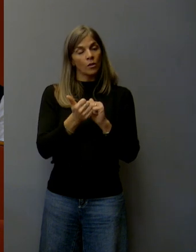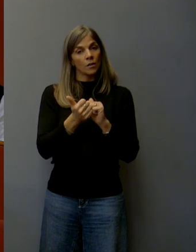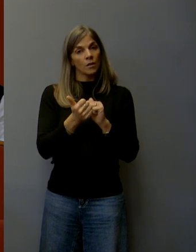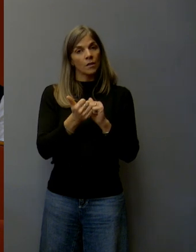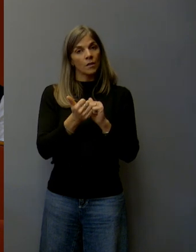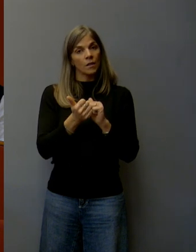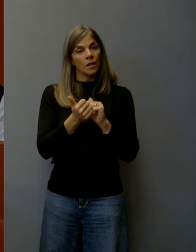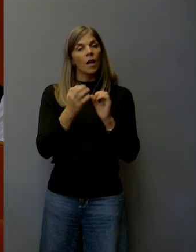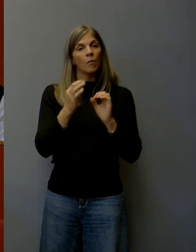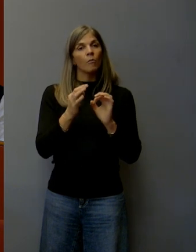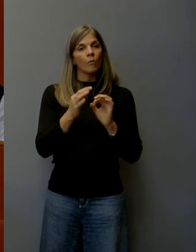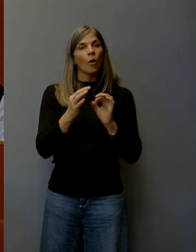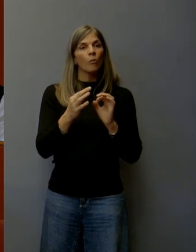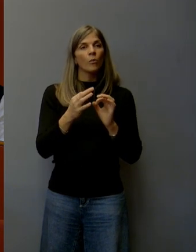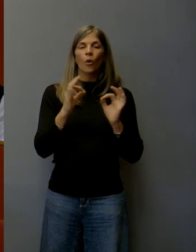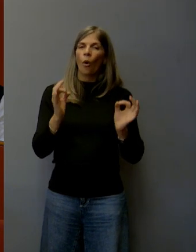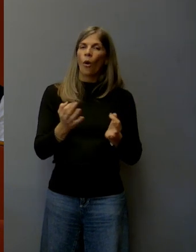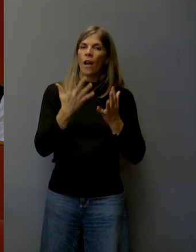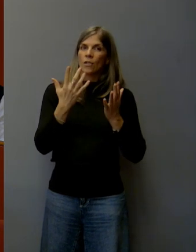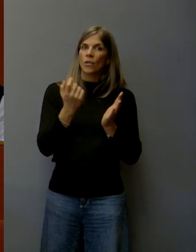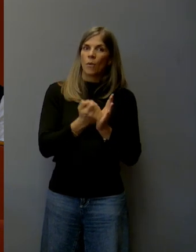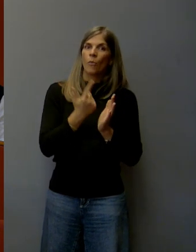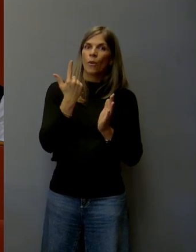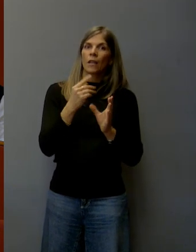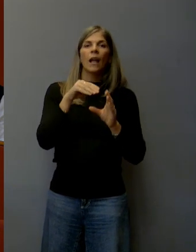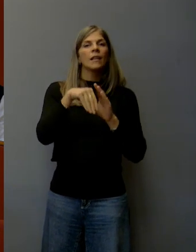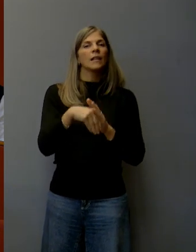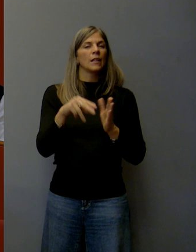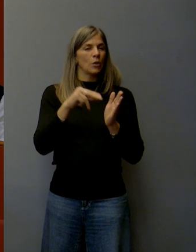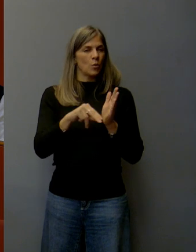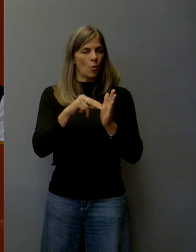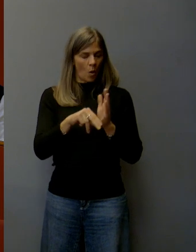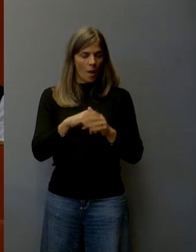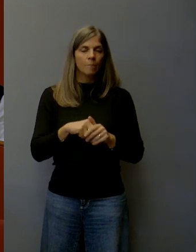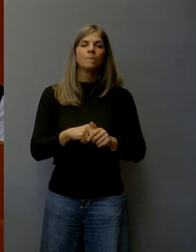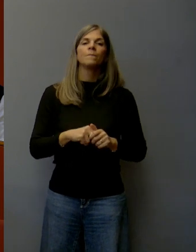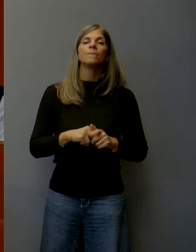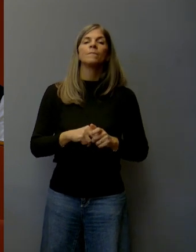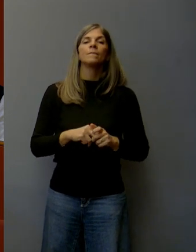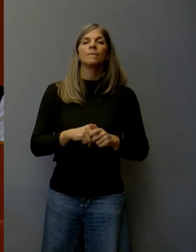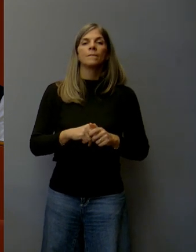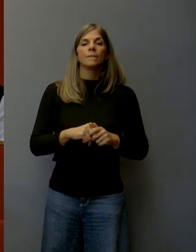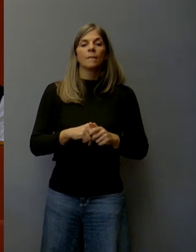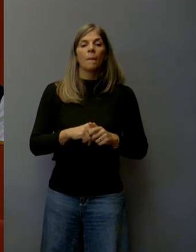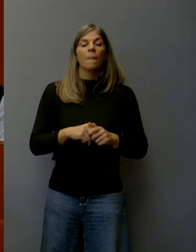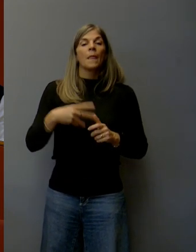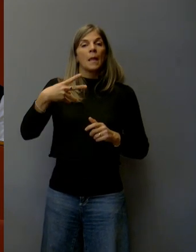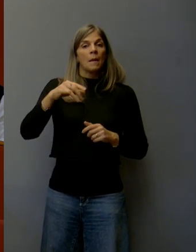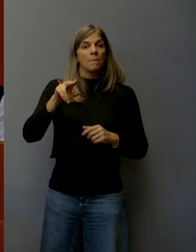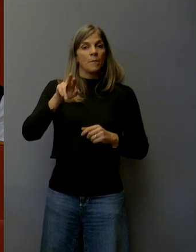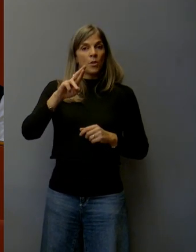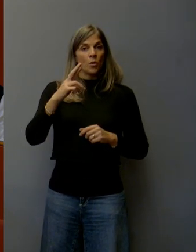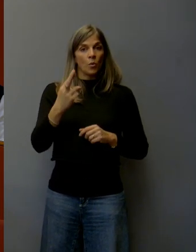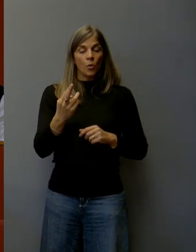un'esperienza importante anche all'interno del mondo della scuola il Miur e